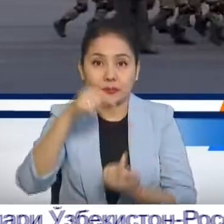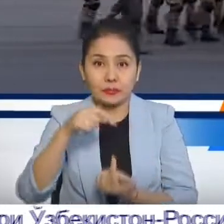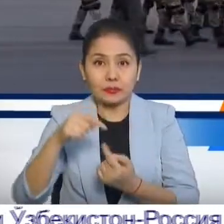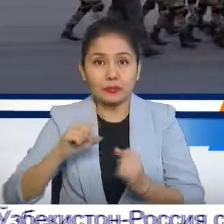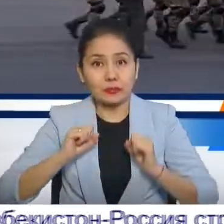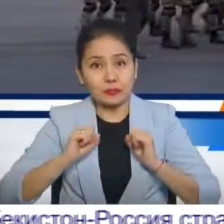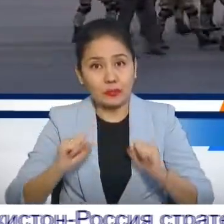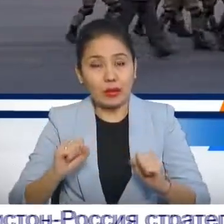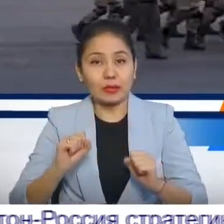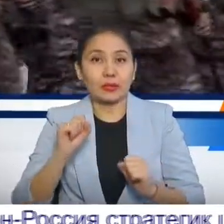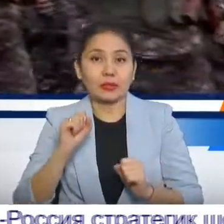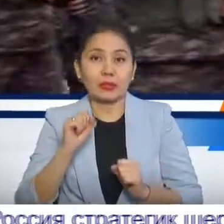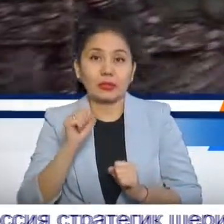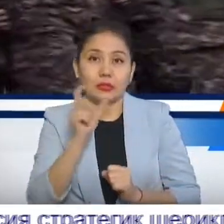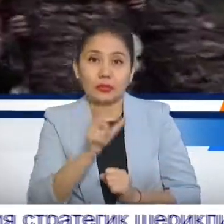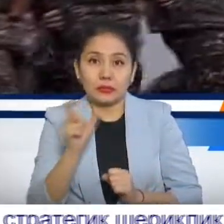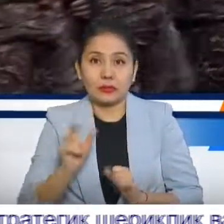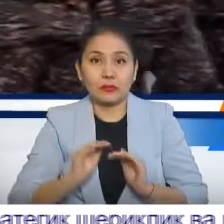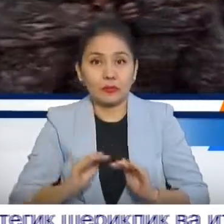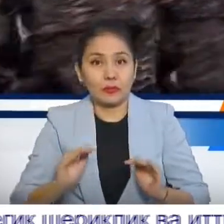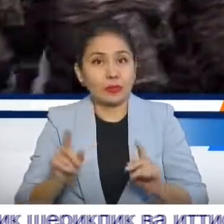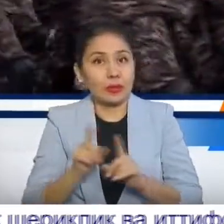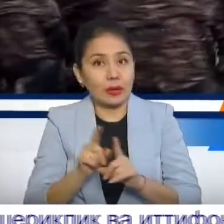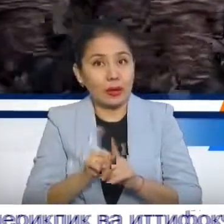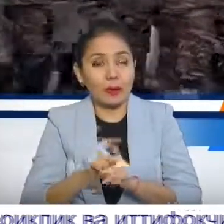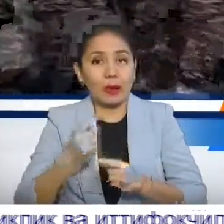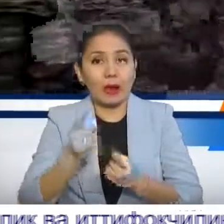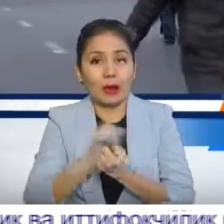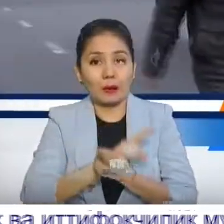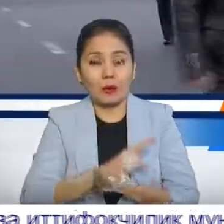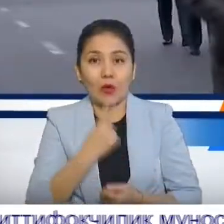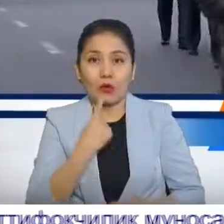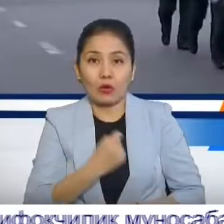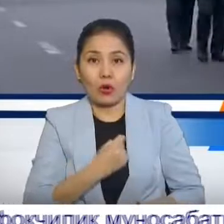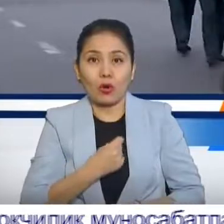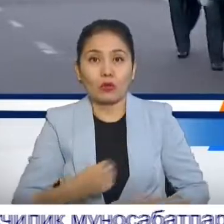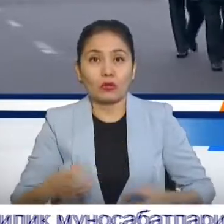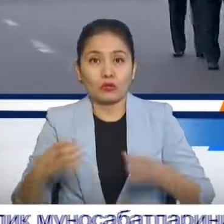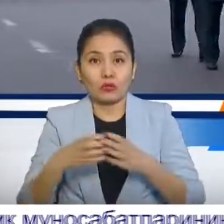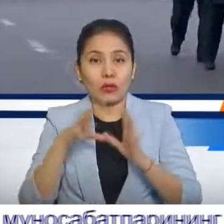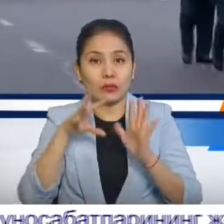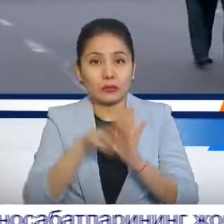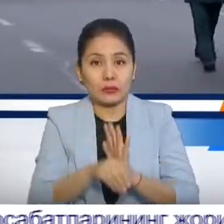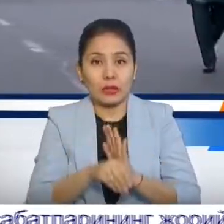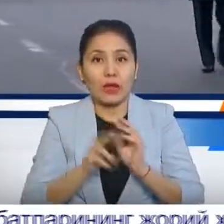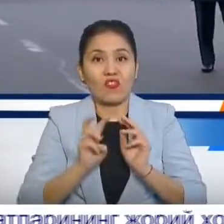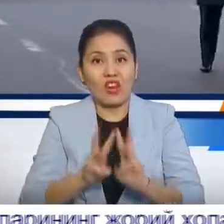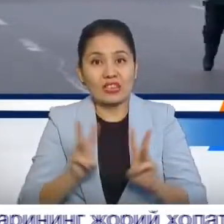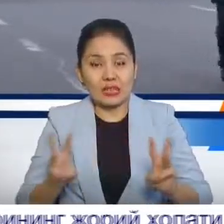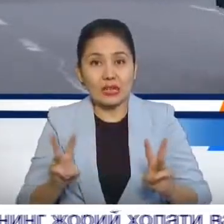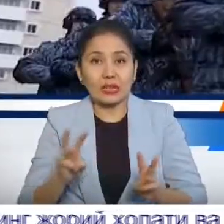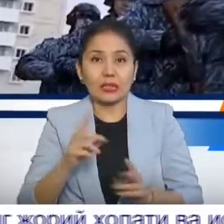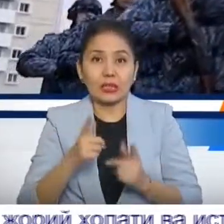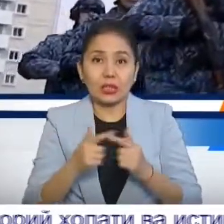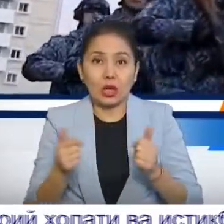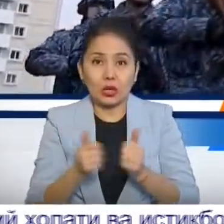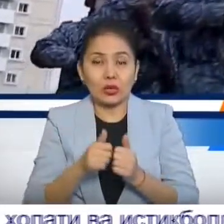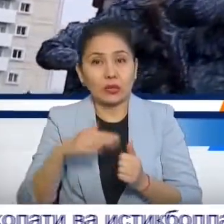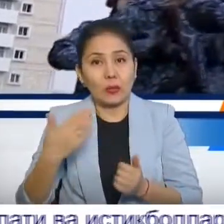ва жасурлик каби юксак фазилатлар тимсолига айланиб боряпти. Qurolli kuchlar tizimiga kiruvchi vazirliklar va idoralar harbiy